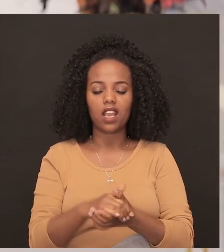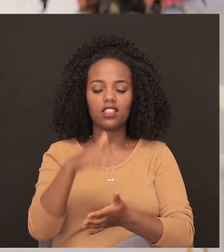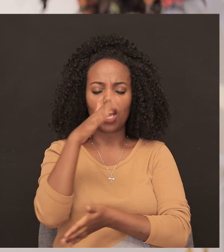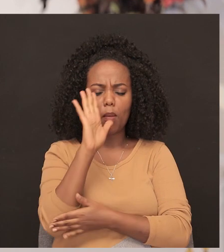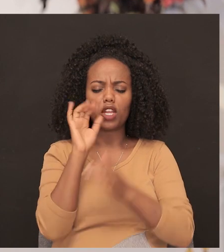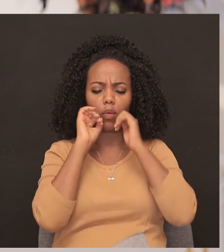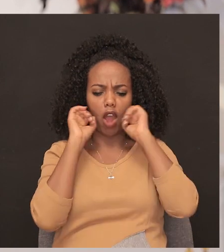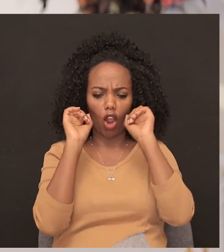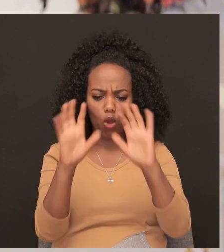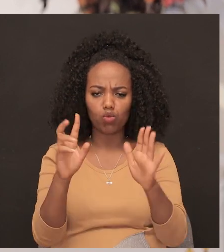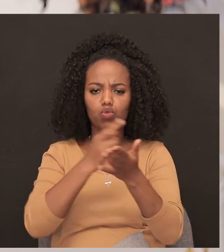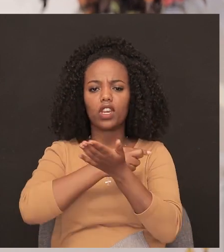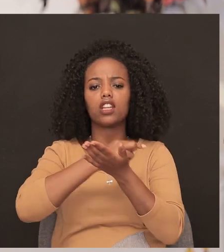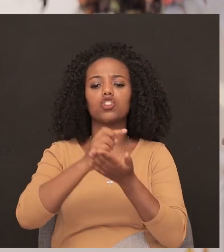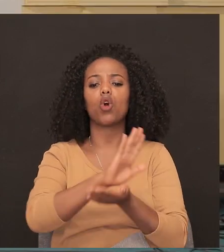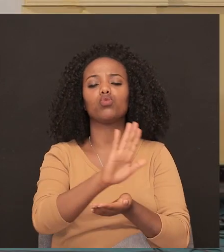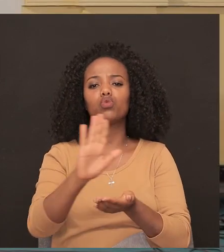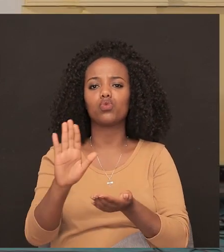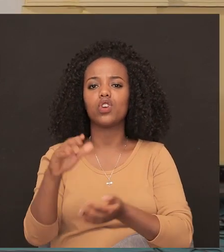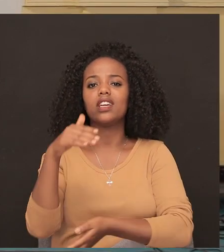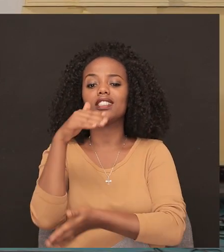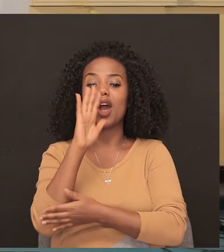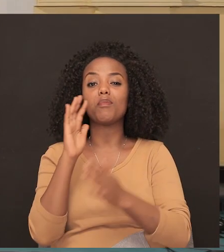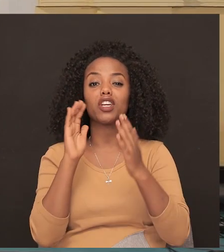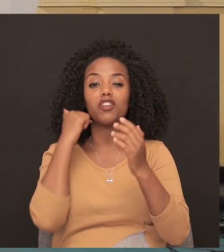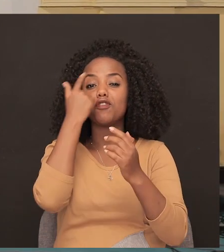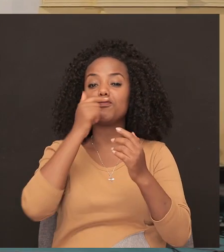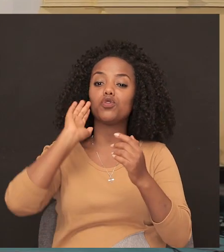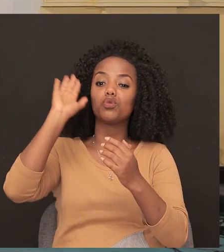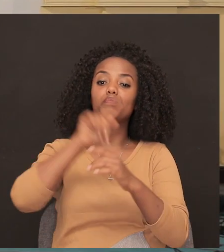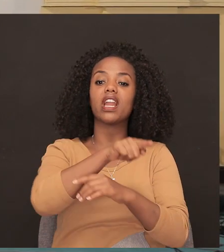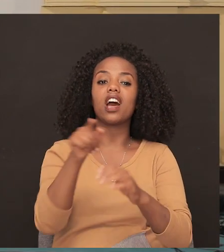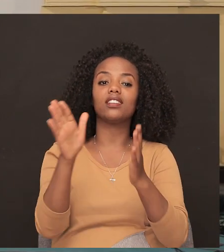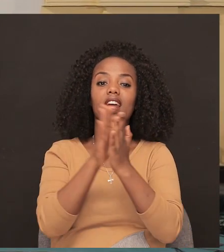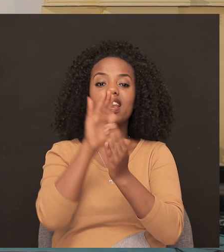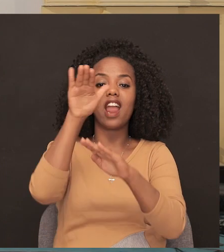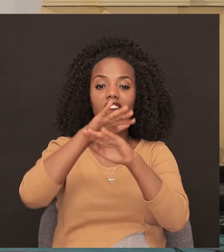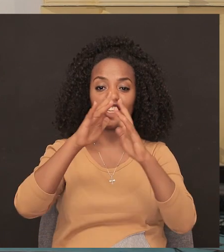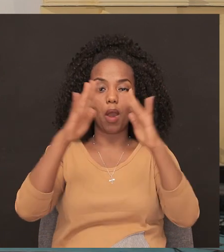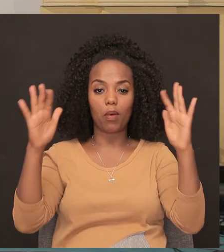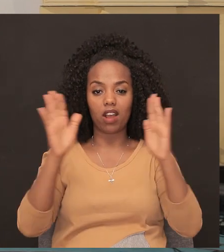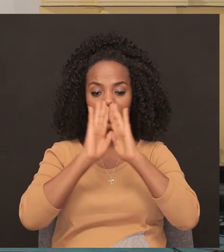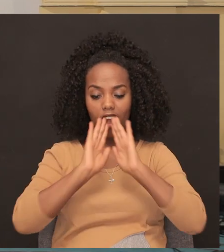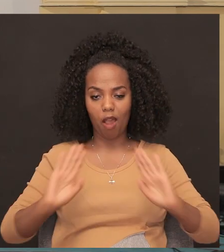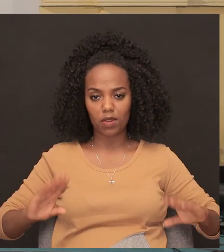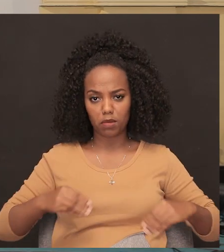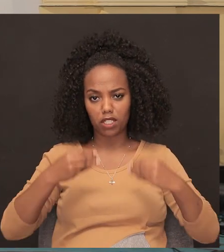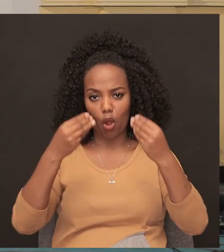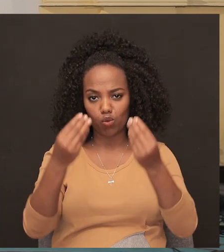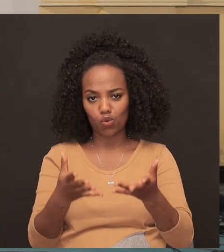እግዚአብሔር ይባርካችሁ ይቀድሳችሁ። እግዚአብሔር ፊቱን በእናንተ ላይ ያብራ ሰላምንም